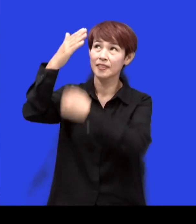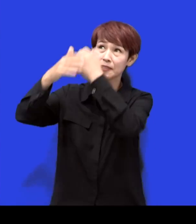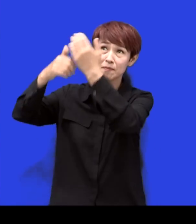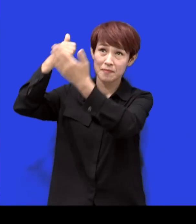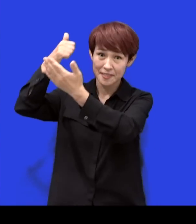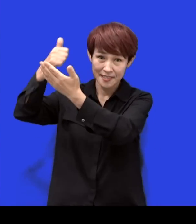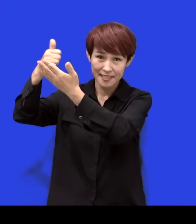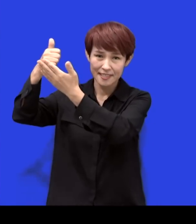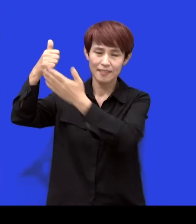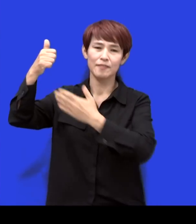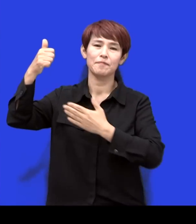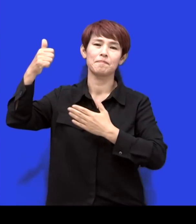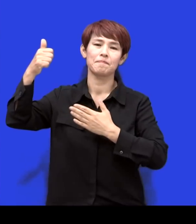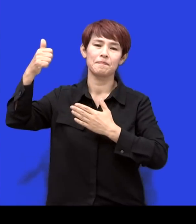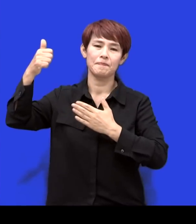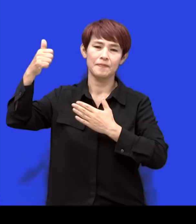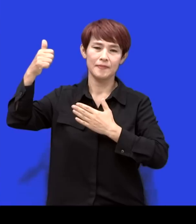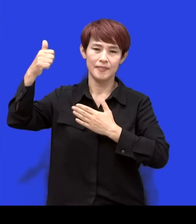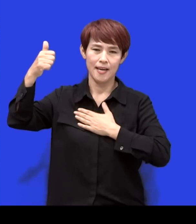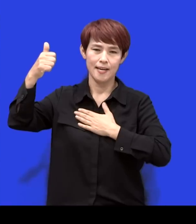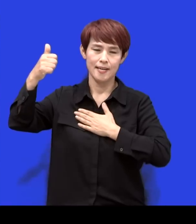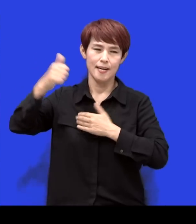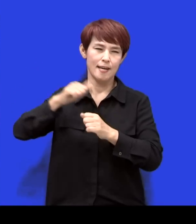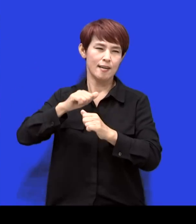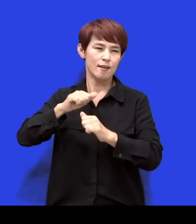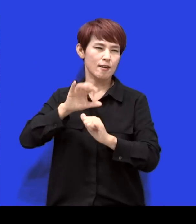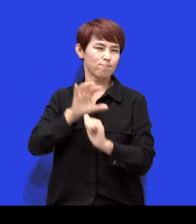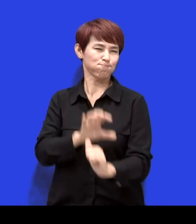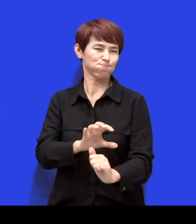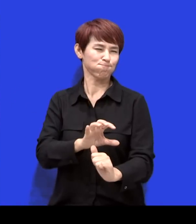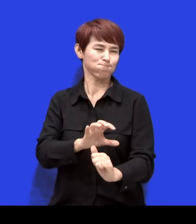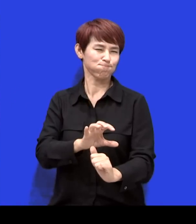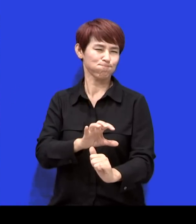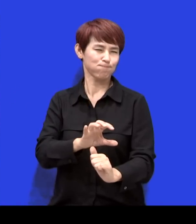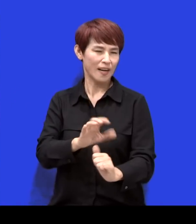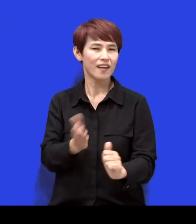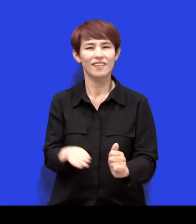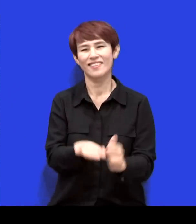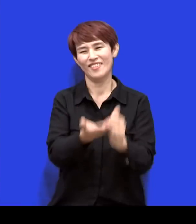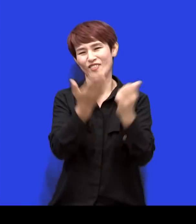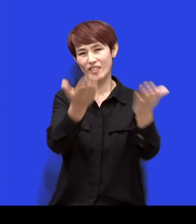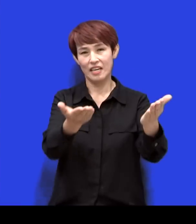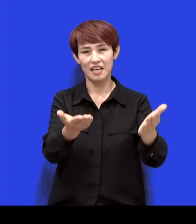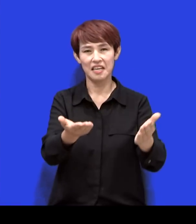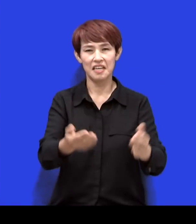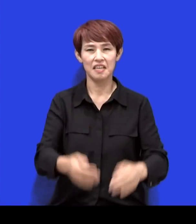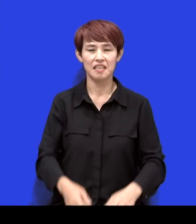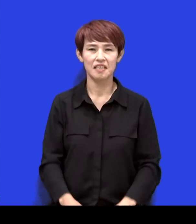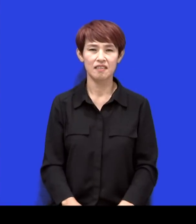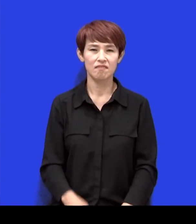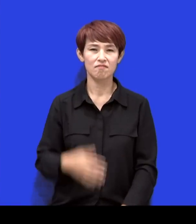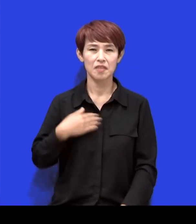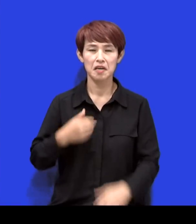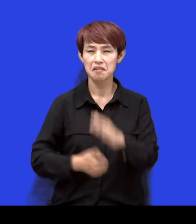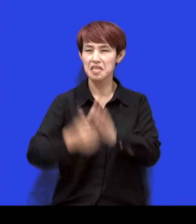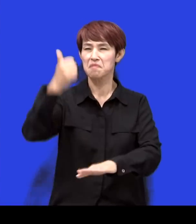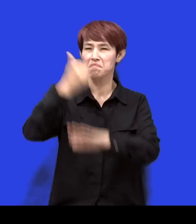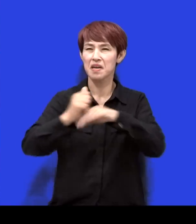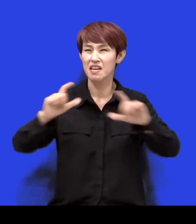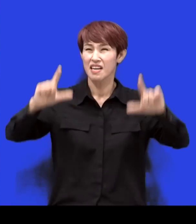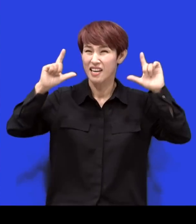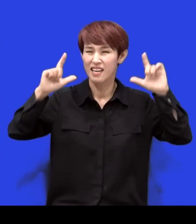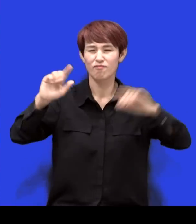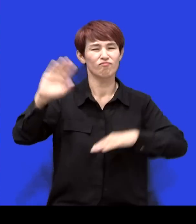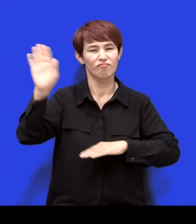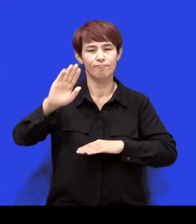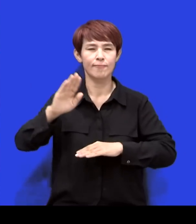하나님이 나를 이렇게 꽉꽉 눌러서 키우는구나. 한 번에 이렇게 크게 안 주시고 단련시키시는 것